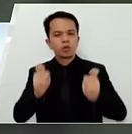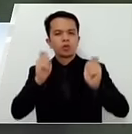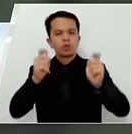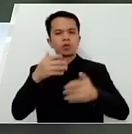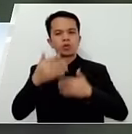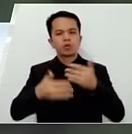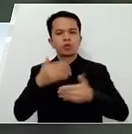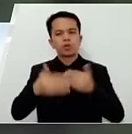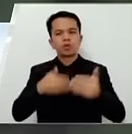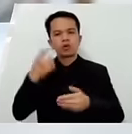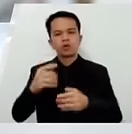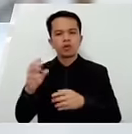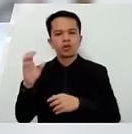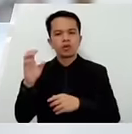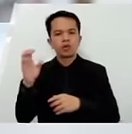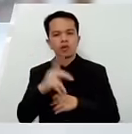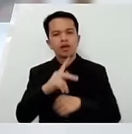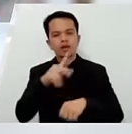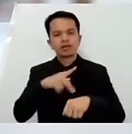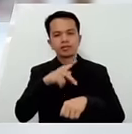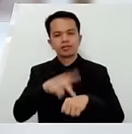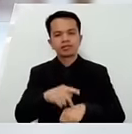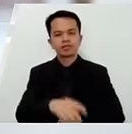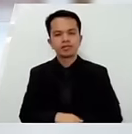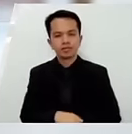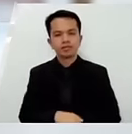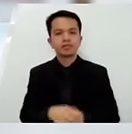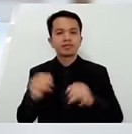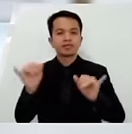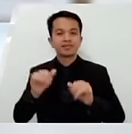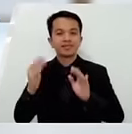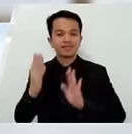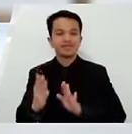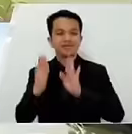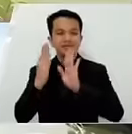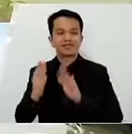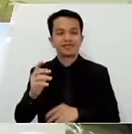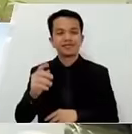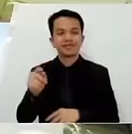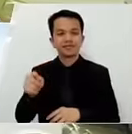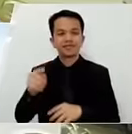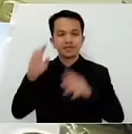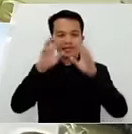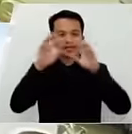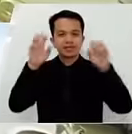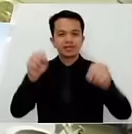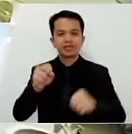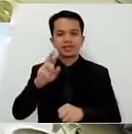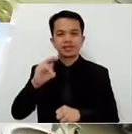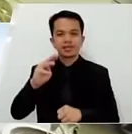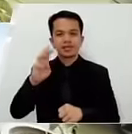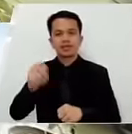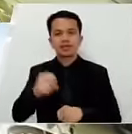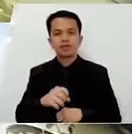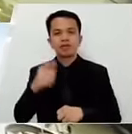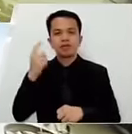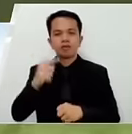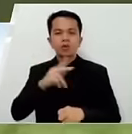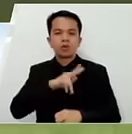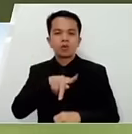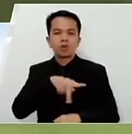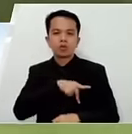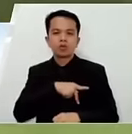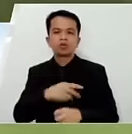ng dating kongresista. Nakaharap din ng NBI si Timor-Leste President Jose Ramos Horta para personal na